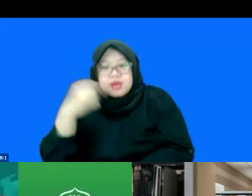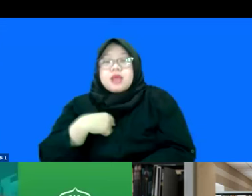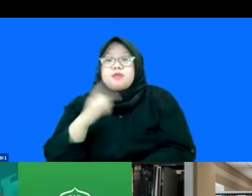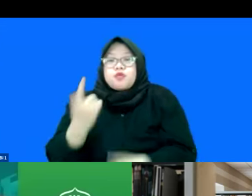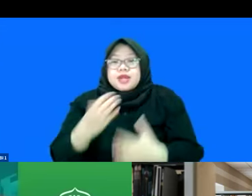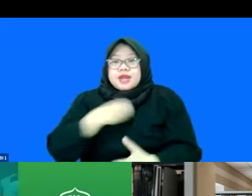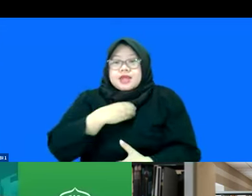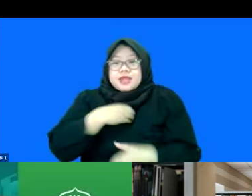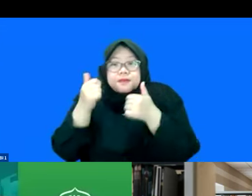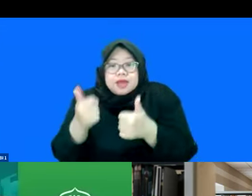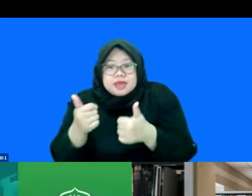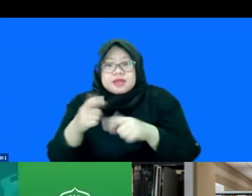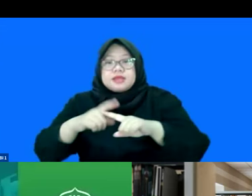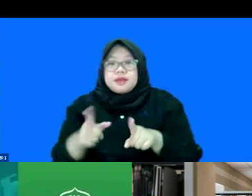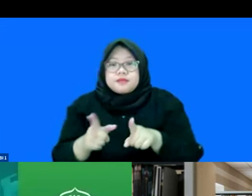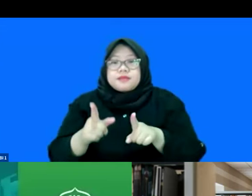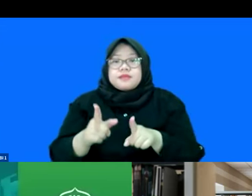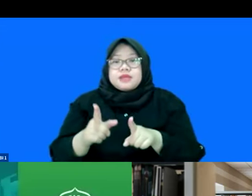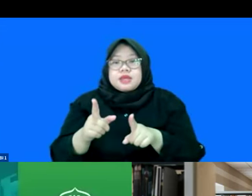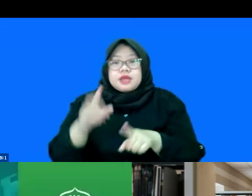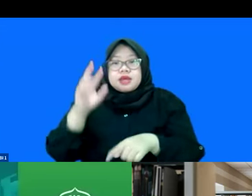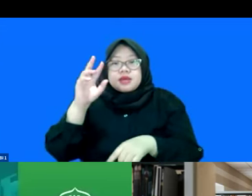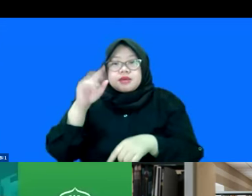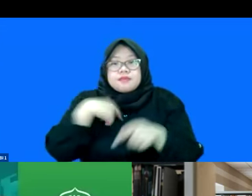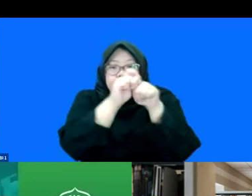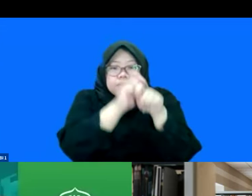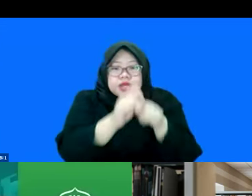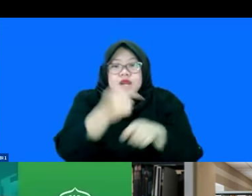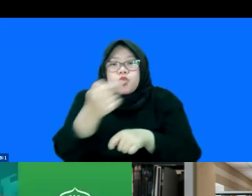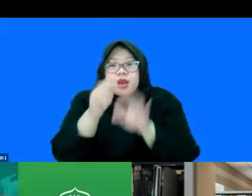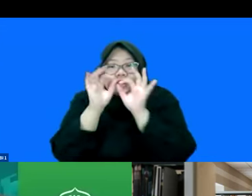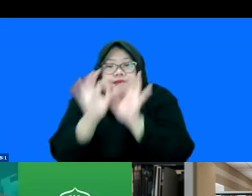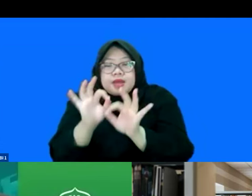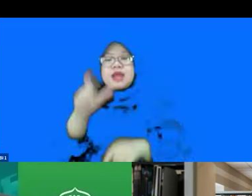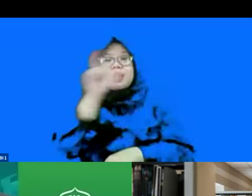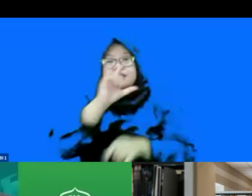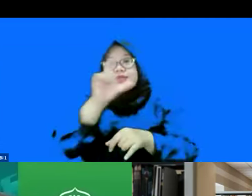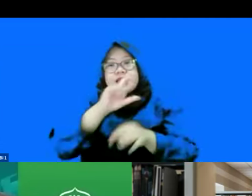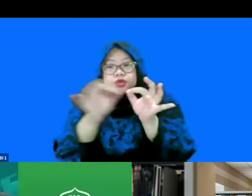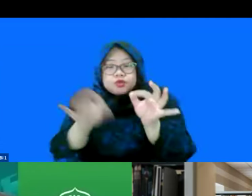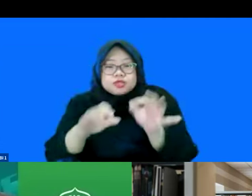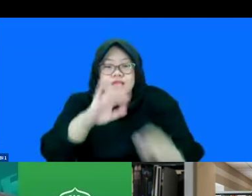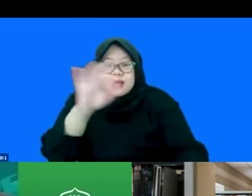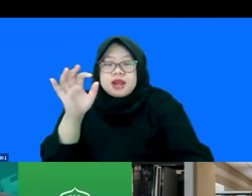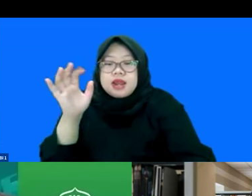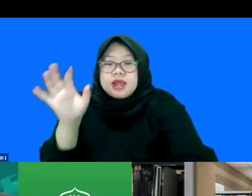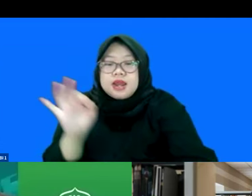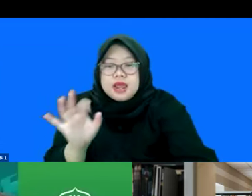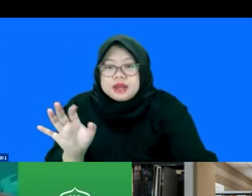baik, tapi perumusannya yang kurang tepat atau bisa kita carikan solusi lainnya yang lebih tepat gitu.